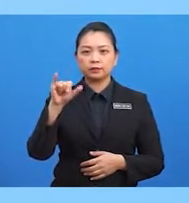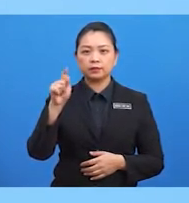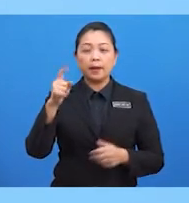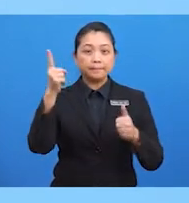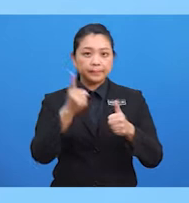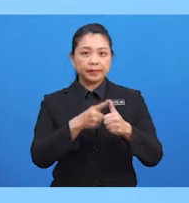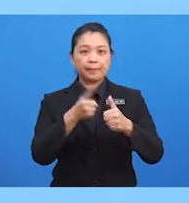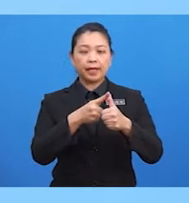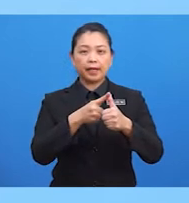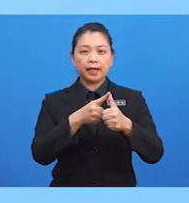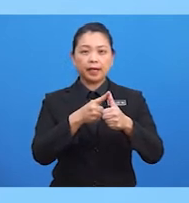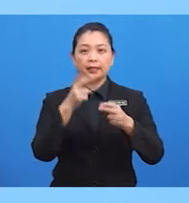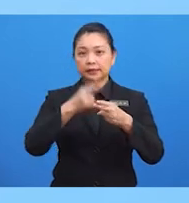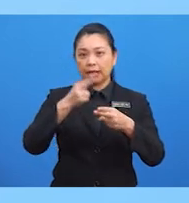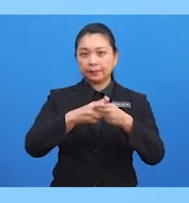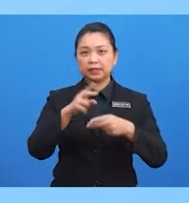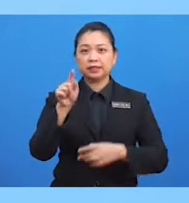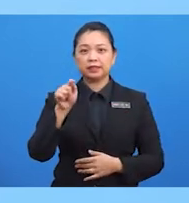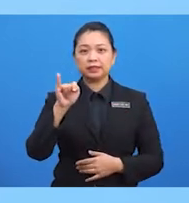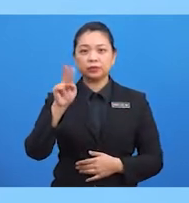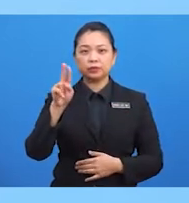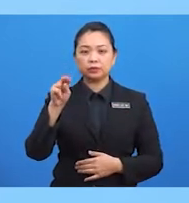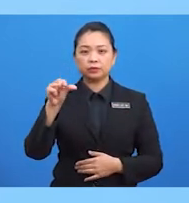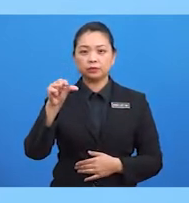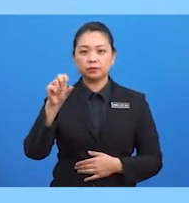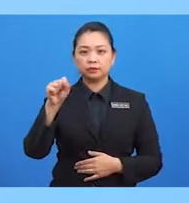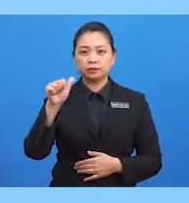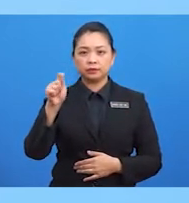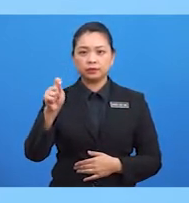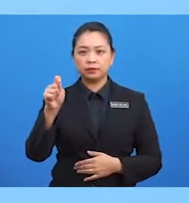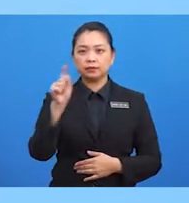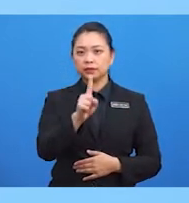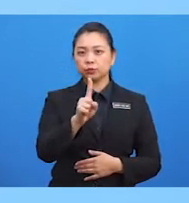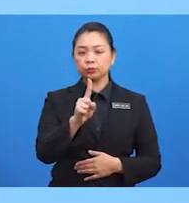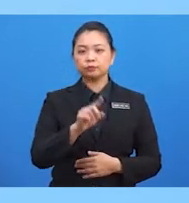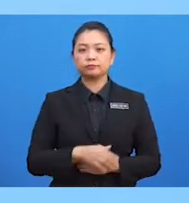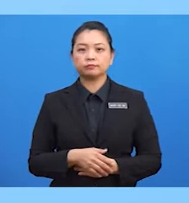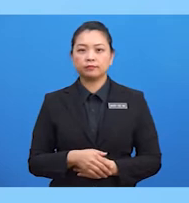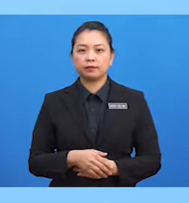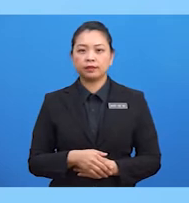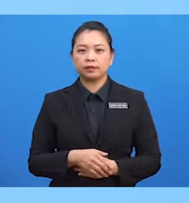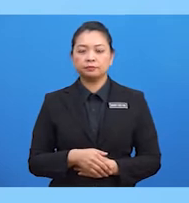Tiongsat-1. Projek satelit ini direalisasikan melalui program